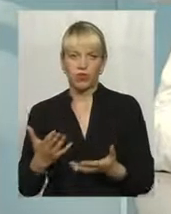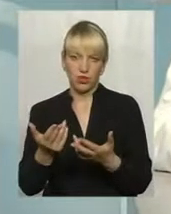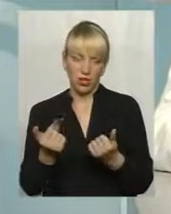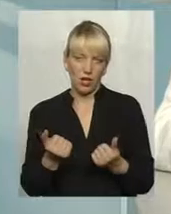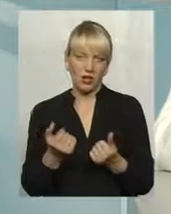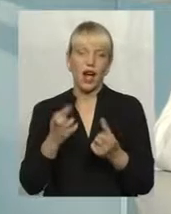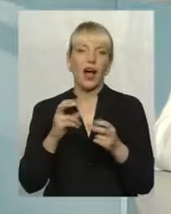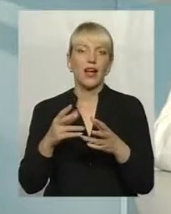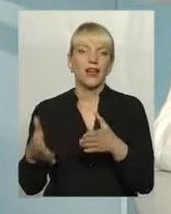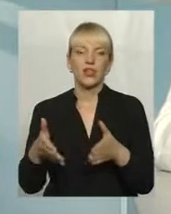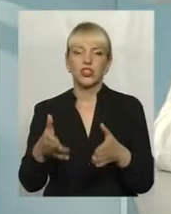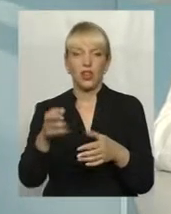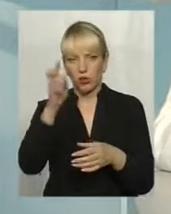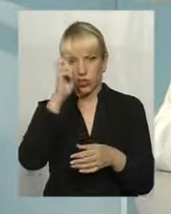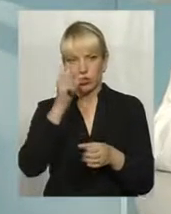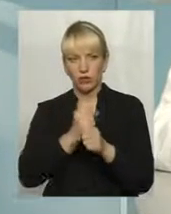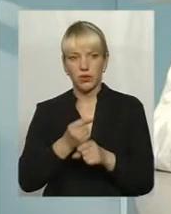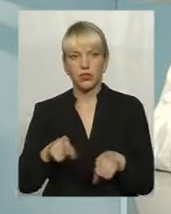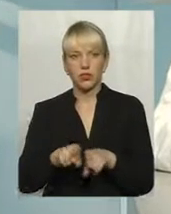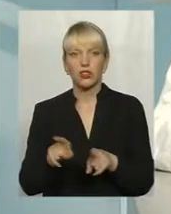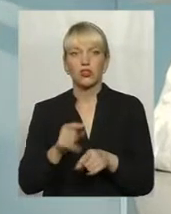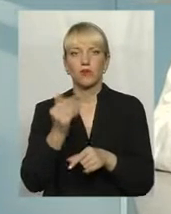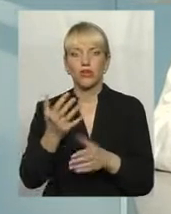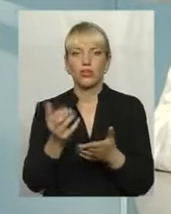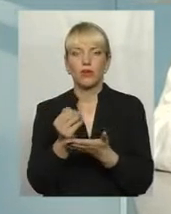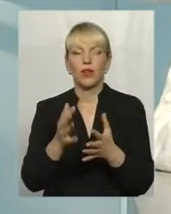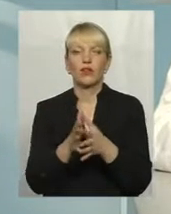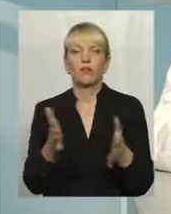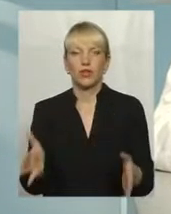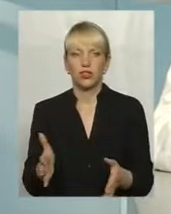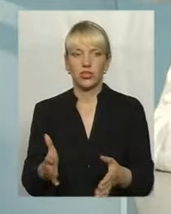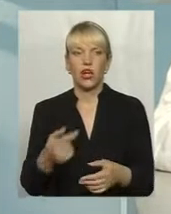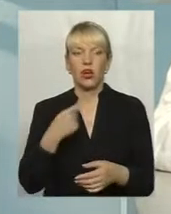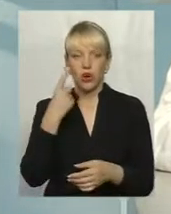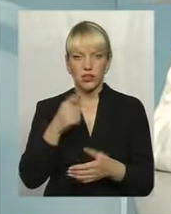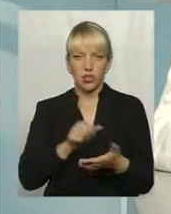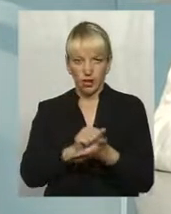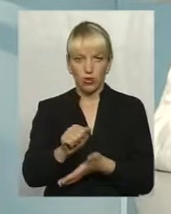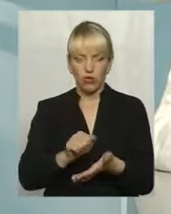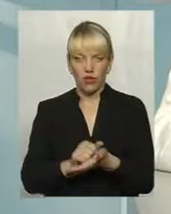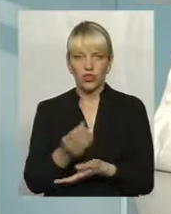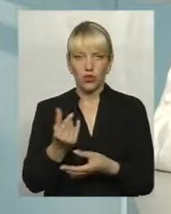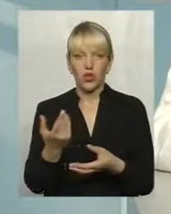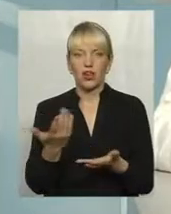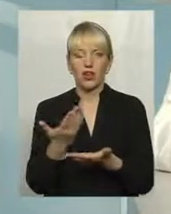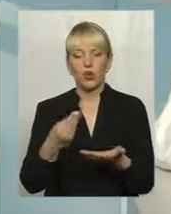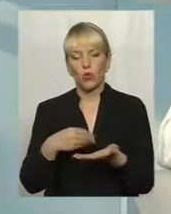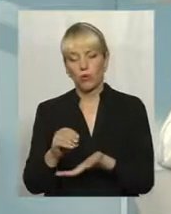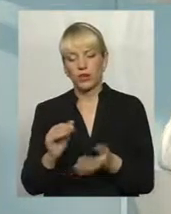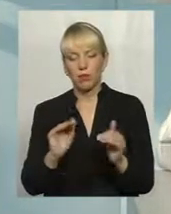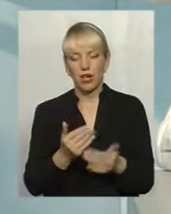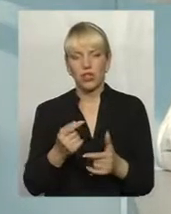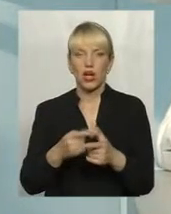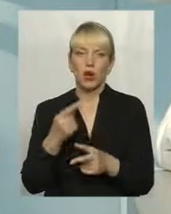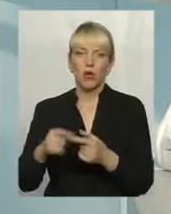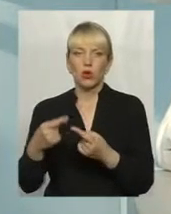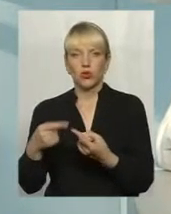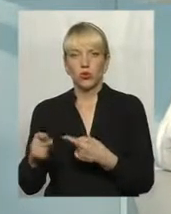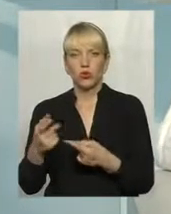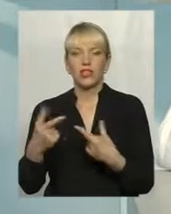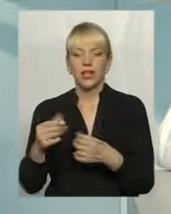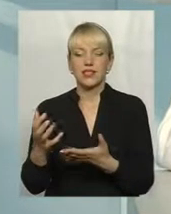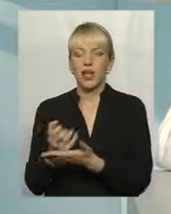А який шлях у держави є зробити так, щоб ви заробляли більше? Один – надрукувати грошей, за яких ви купите менше, а другий – десь заробити для